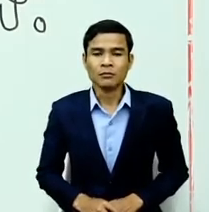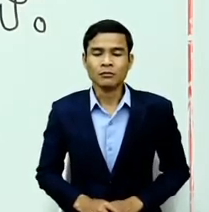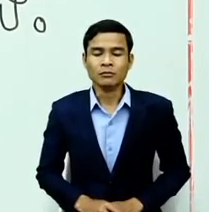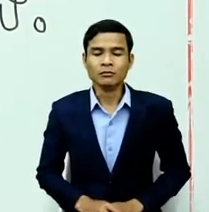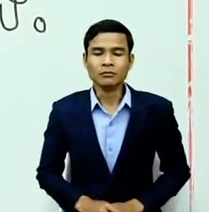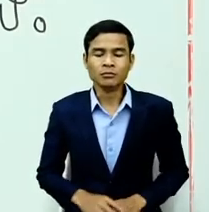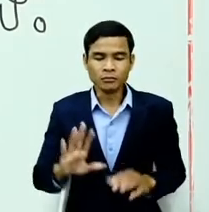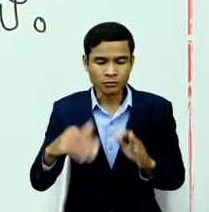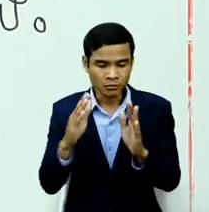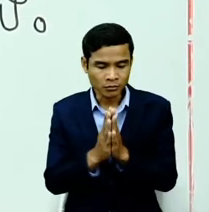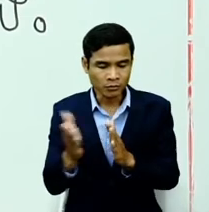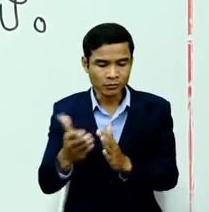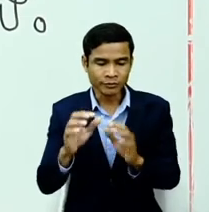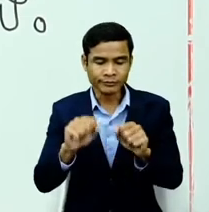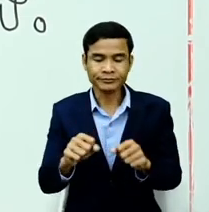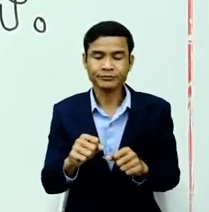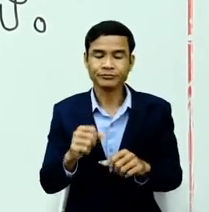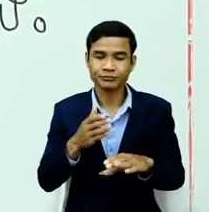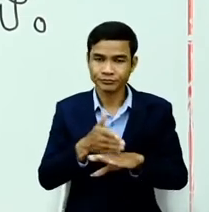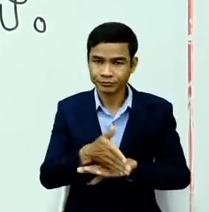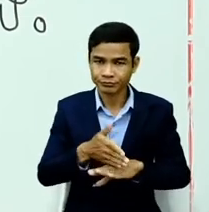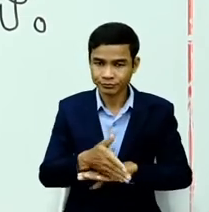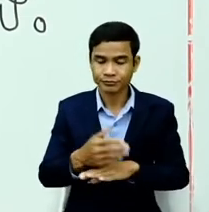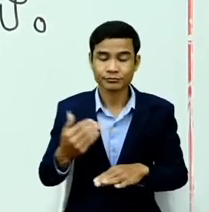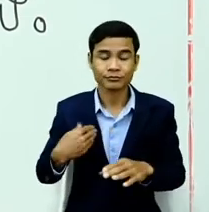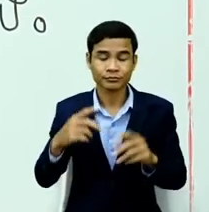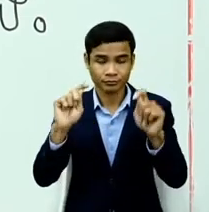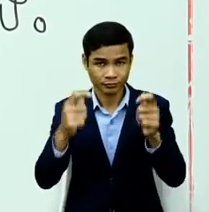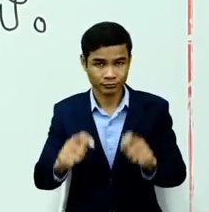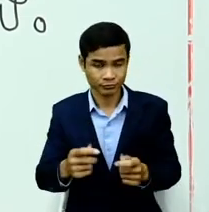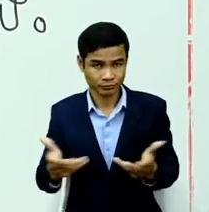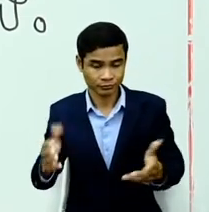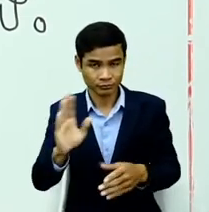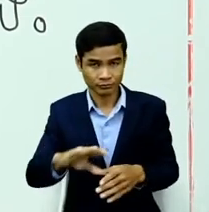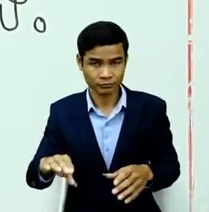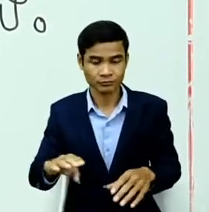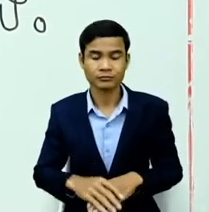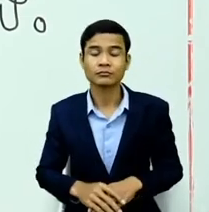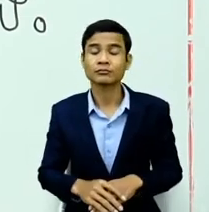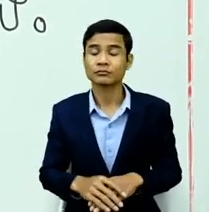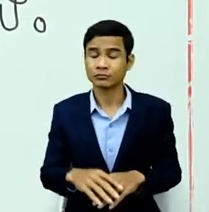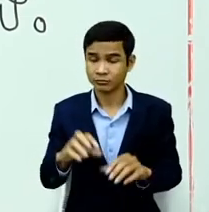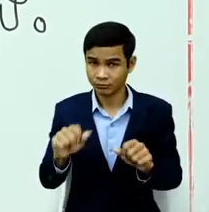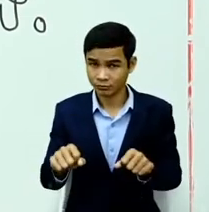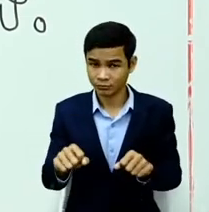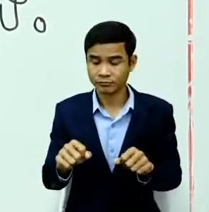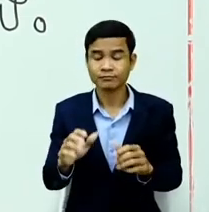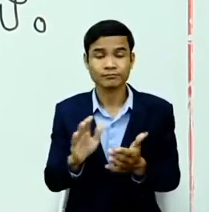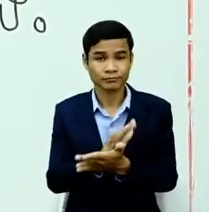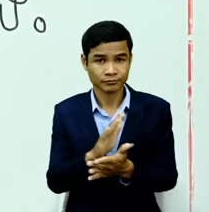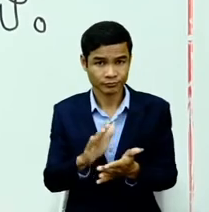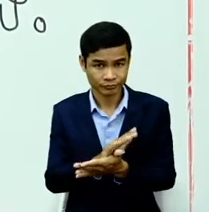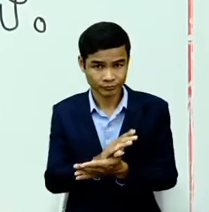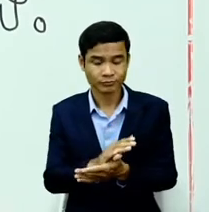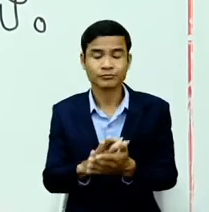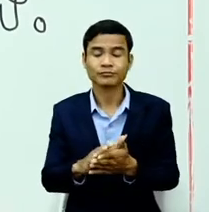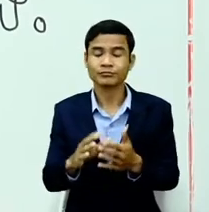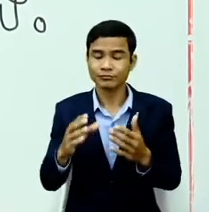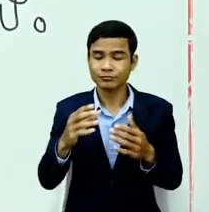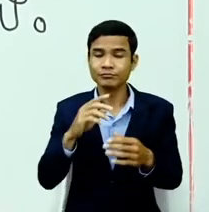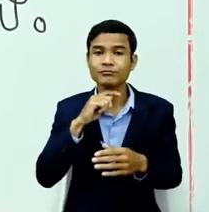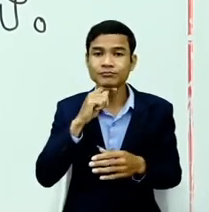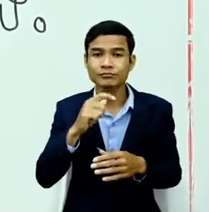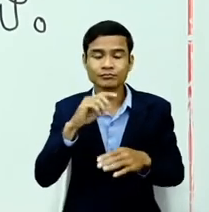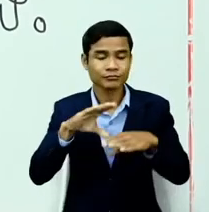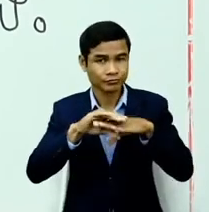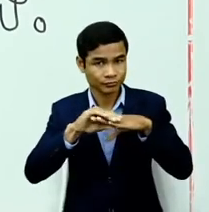ចាអរគុណក្រុមណារូណាមានចារុករៀងដូចម្ដេចដែរចារូណាគឺជាបន្ទះចាបន្ទះដែរសំប៉ែ